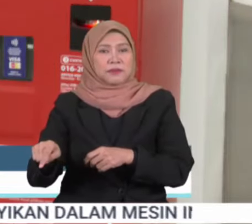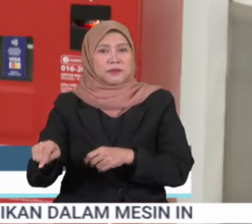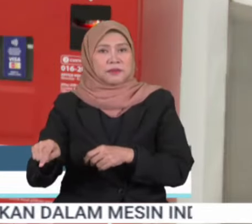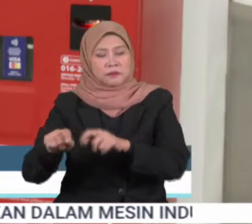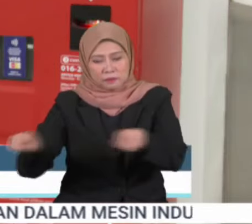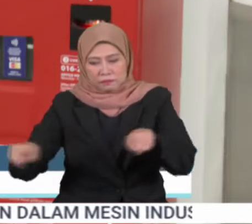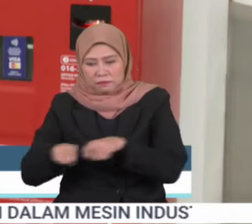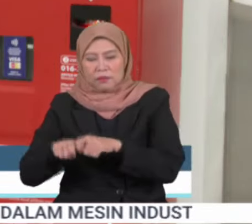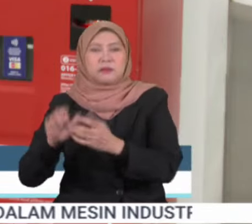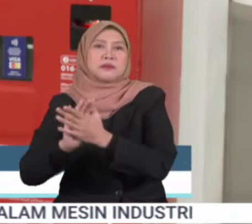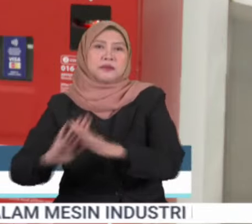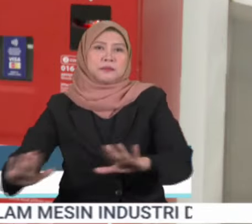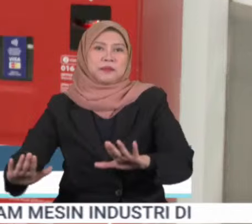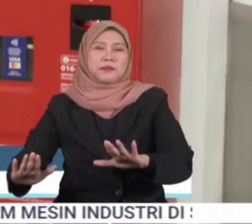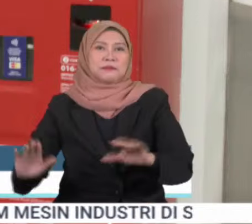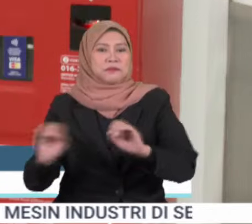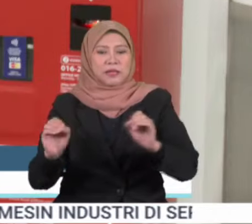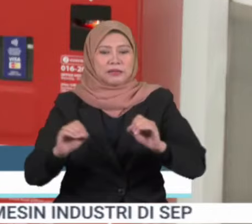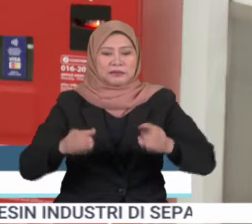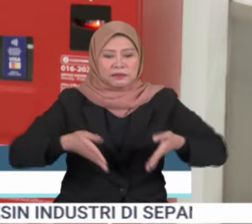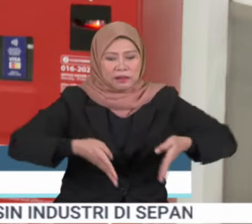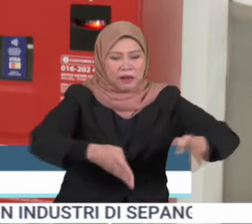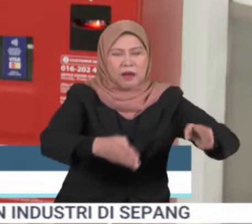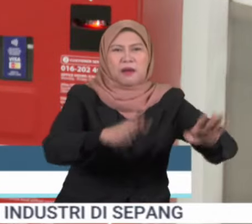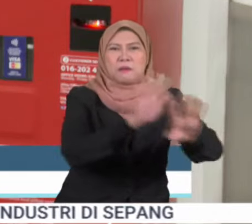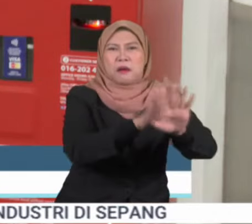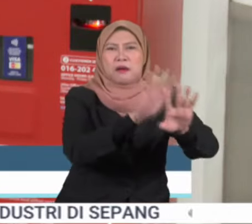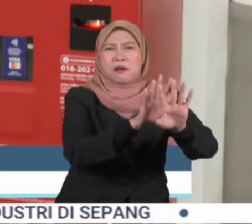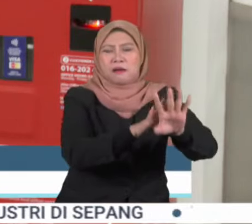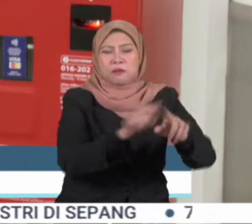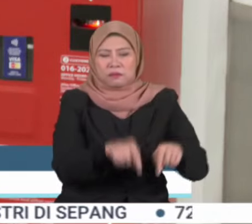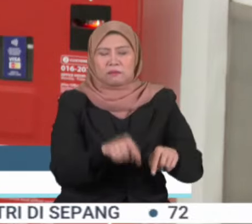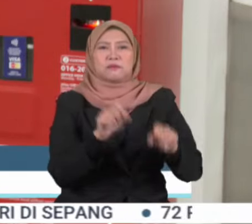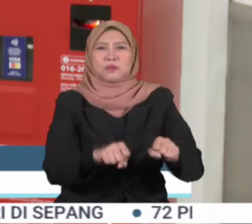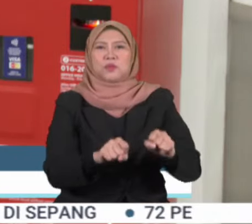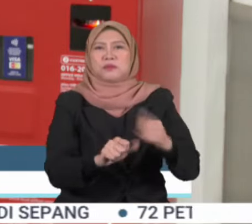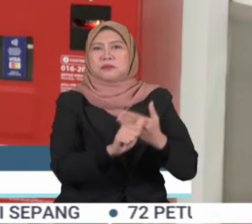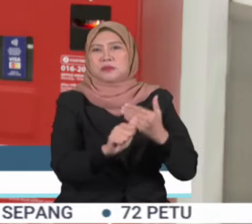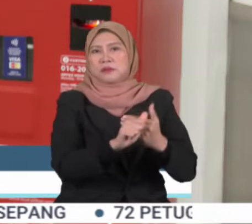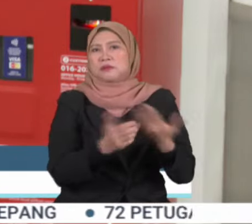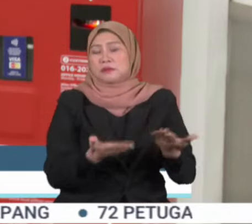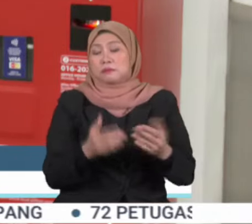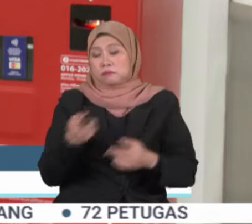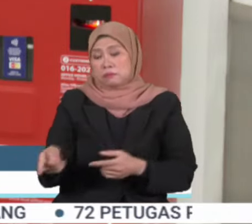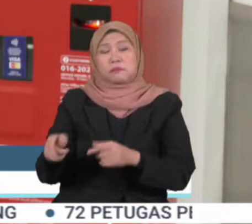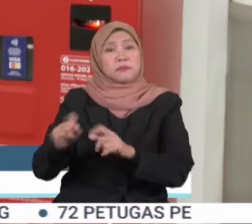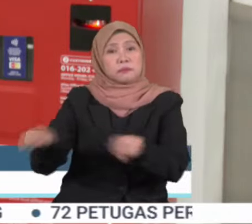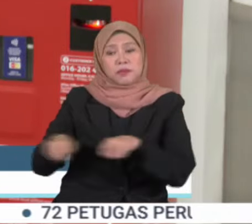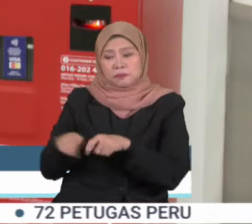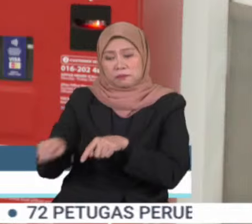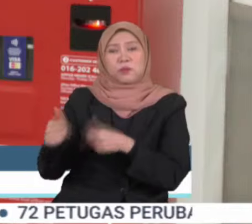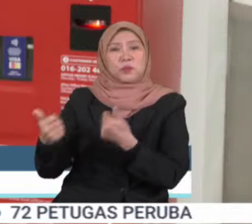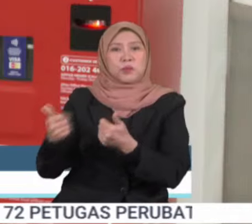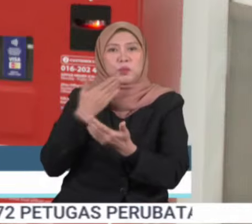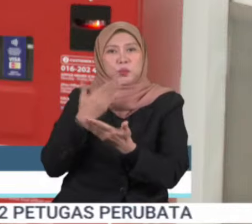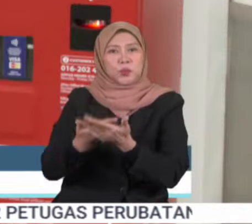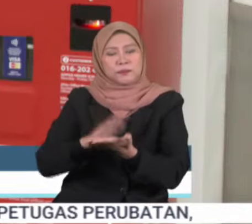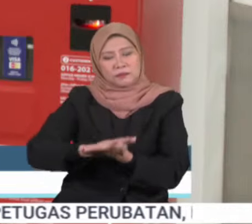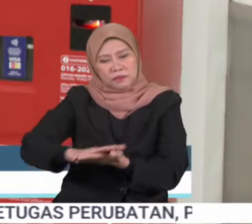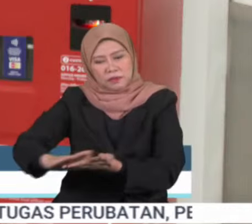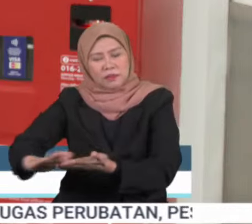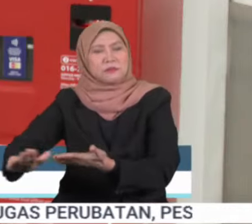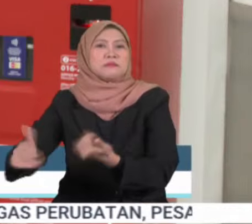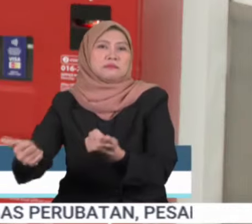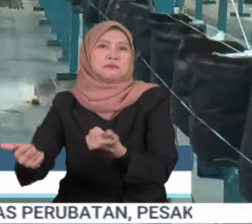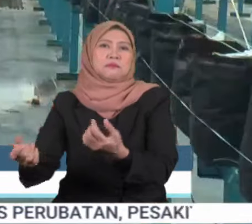agak selamat lah, tak ada tepi jalan yang berasap-rasap, risiko dia memang hygiene sangat-sangat bagus untuk kebersihan dan juga